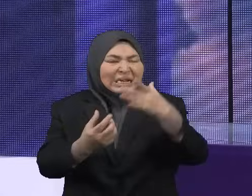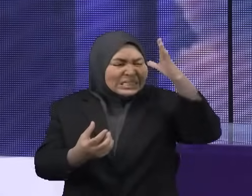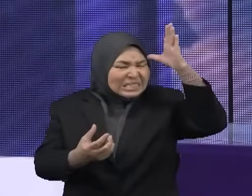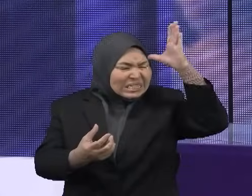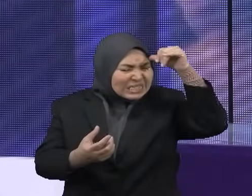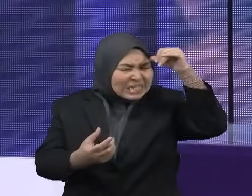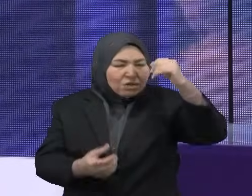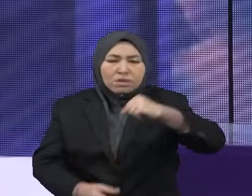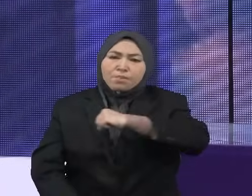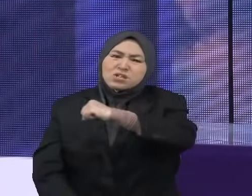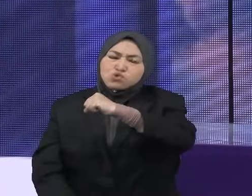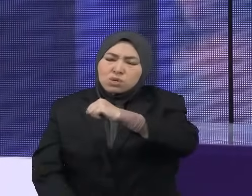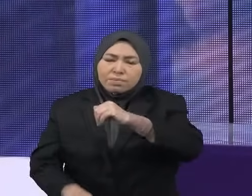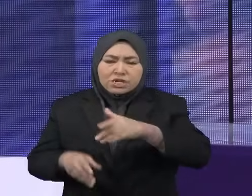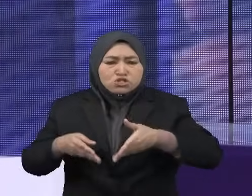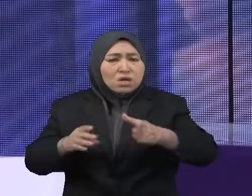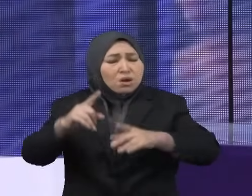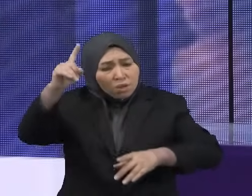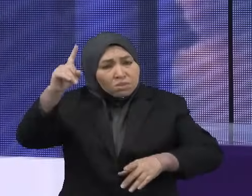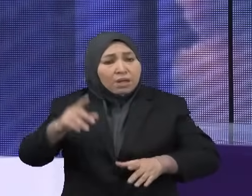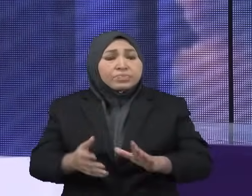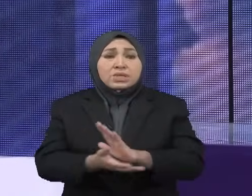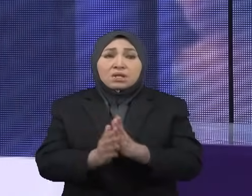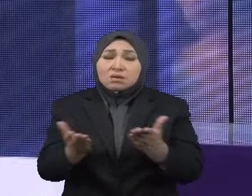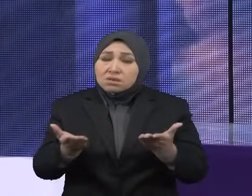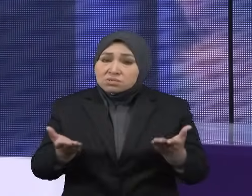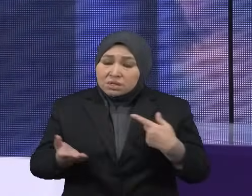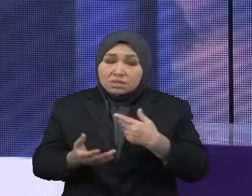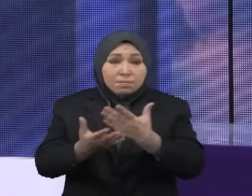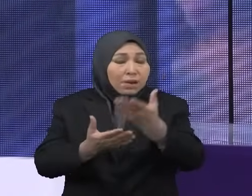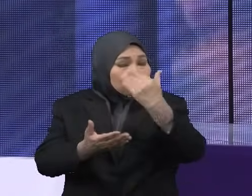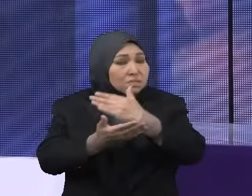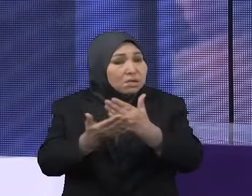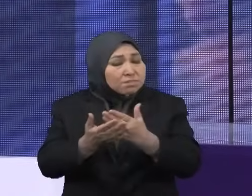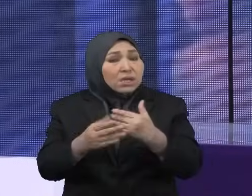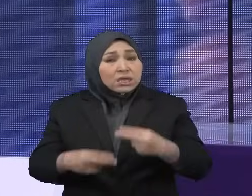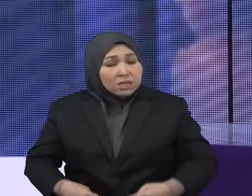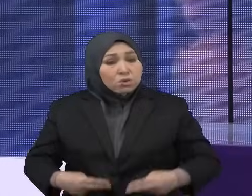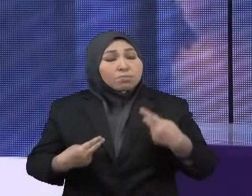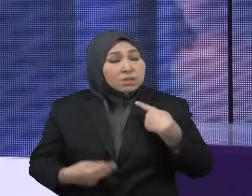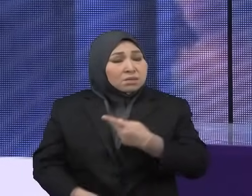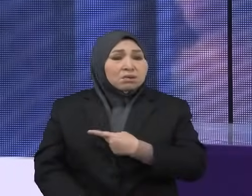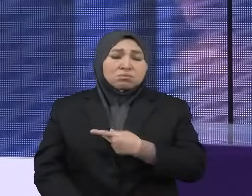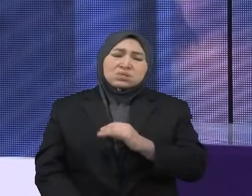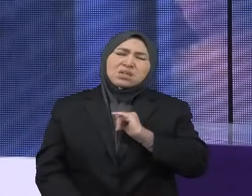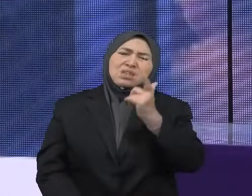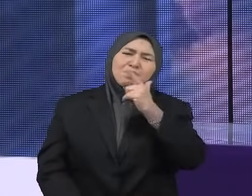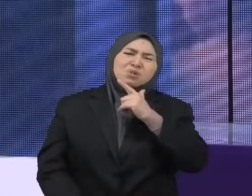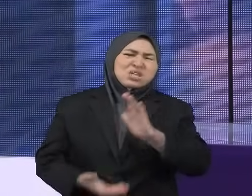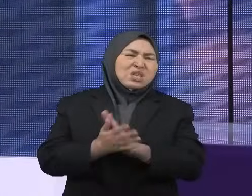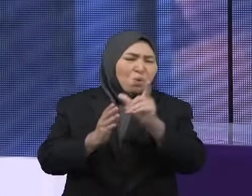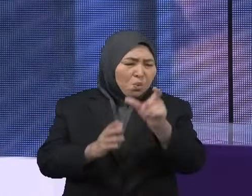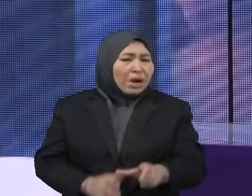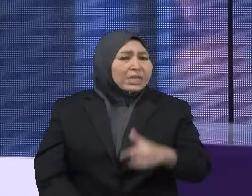pada jalan Allah Subhanahu Wa Taala. Jadi di sini kita belajar sesuatu bahawa dalam hidup kita ini, satu, kita tak naklah jadi orang yang degil, Ustaz